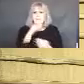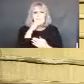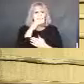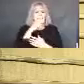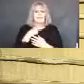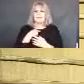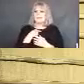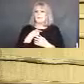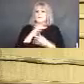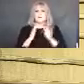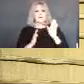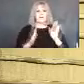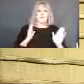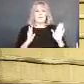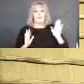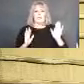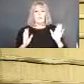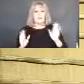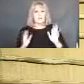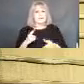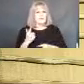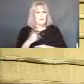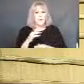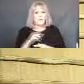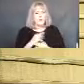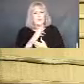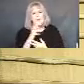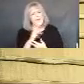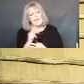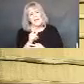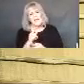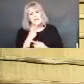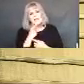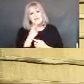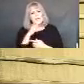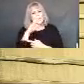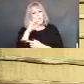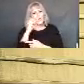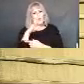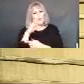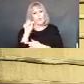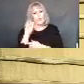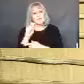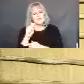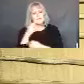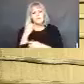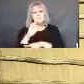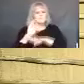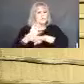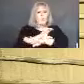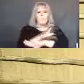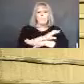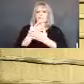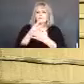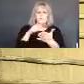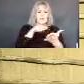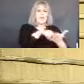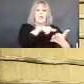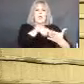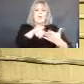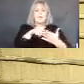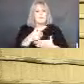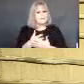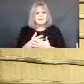ons is niet computers wat die net een knopje druk en reboot nie, ons is, die neem deel aan die niet maak proces. Hij doet